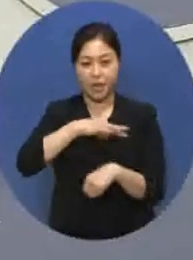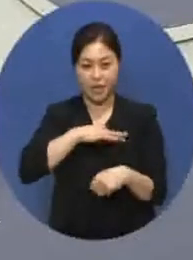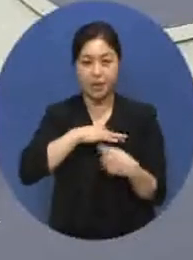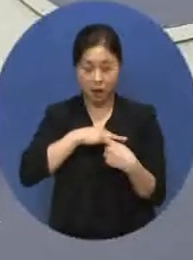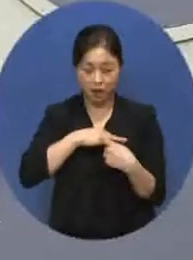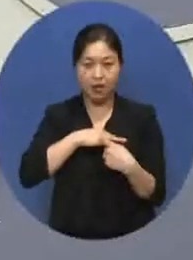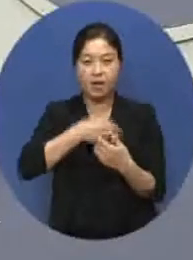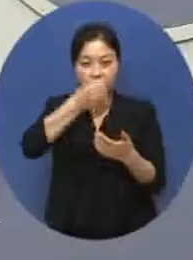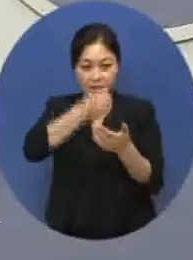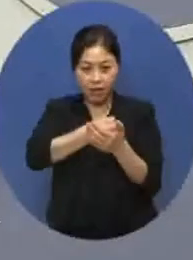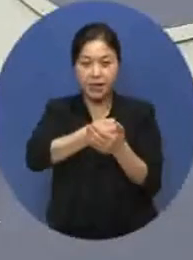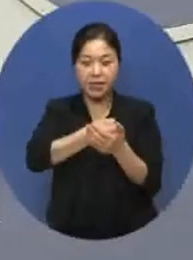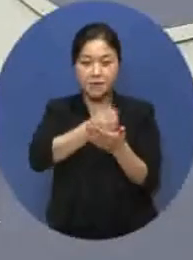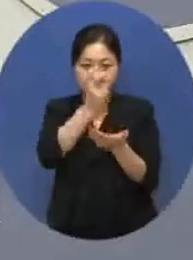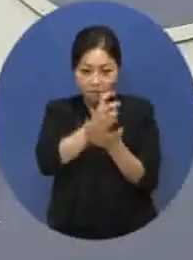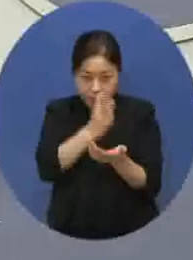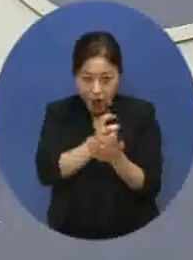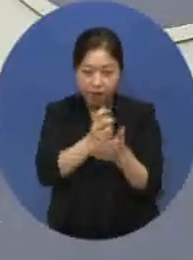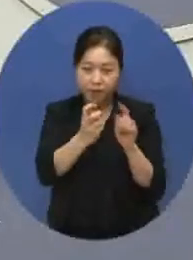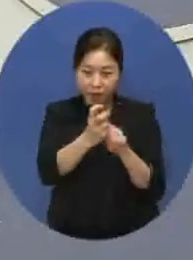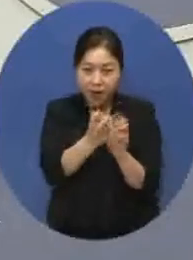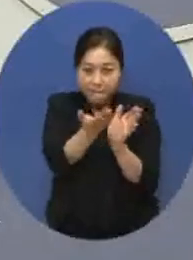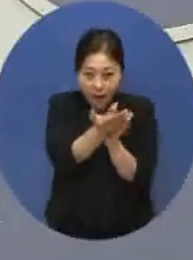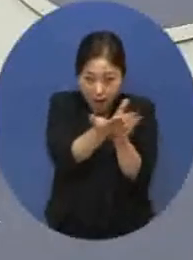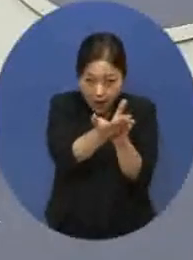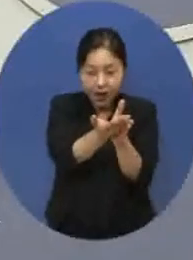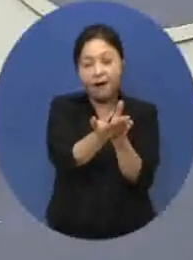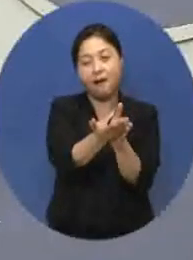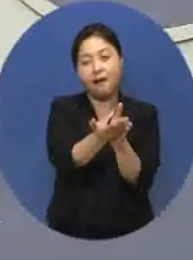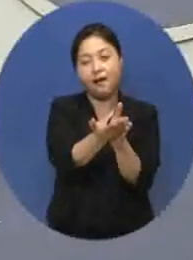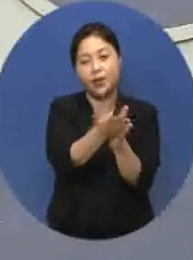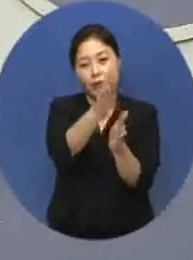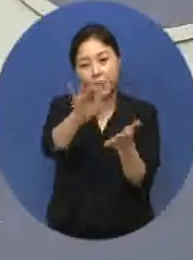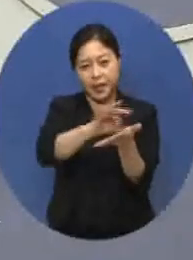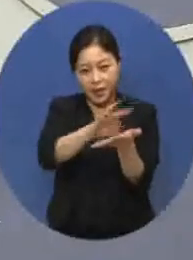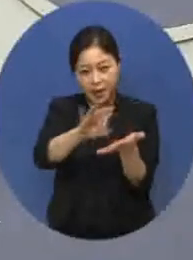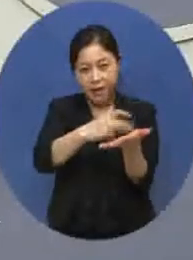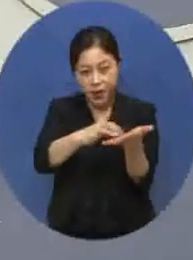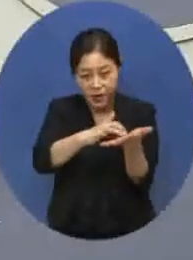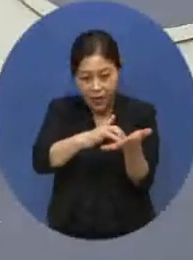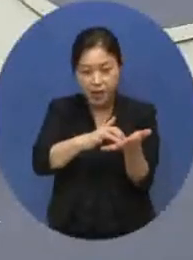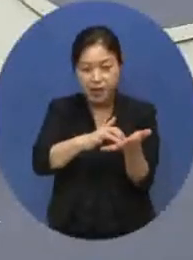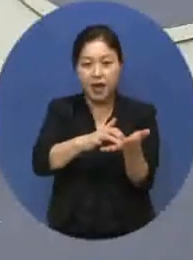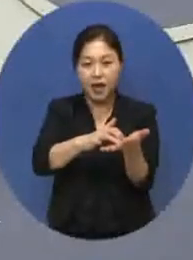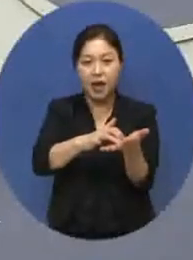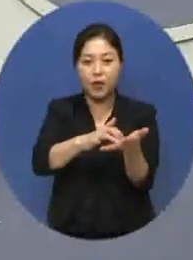받으면은 여기가 정해진 룰에 따라서 그 결산을